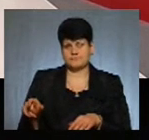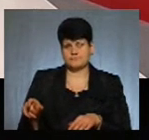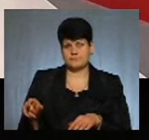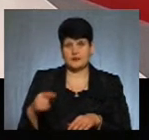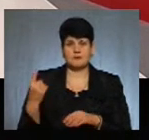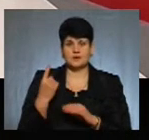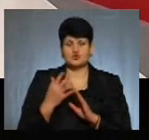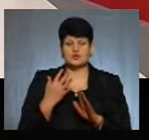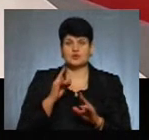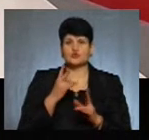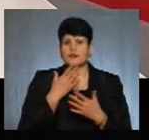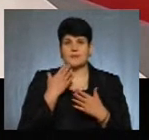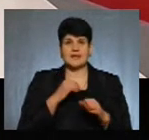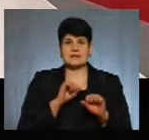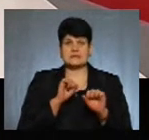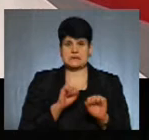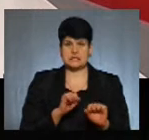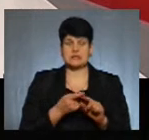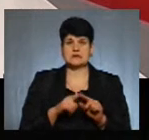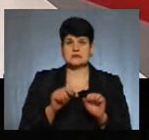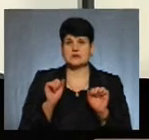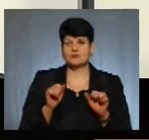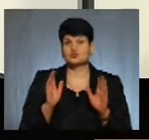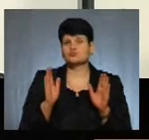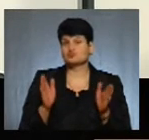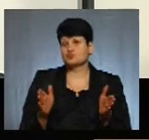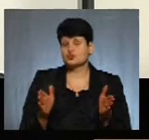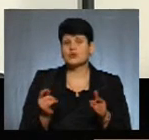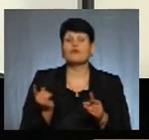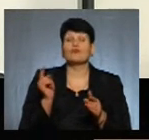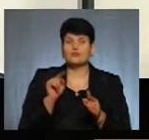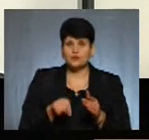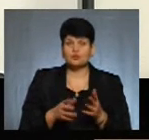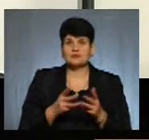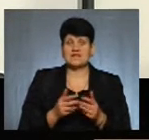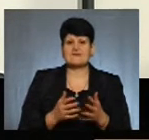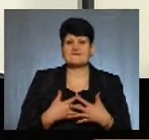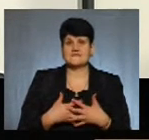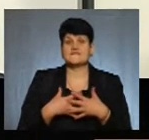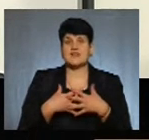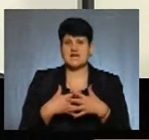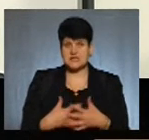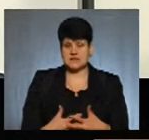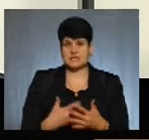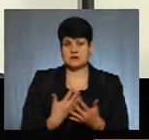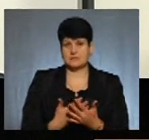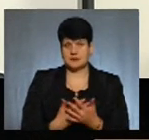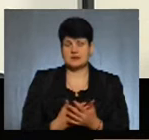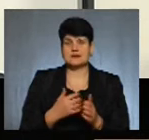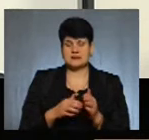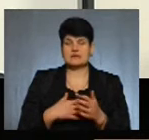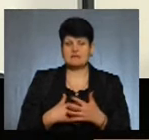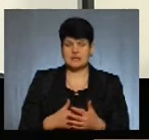Ну, перш за все, хто не має імунного захисту. Ну, а це можуть бути і в тому числі і вагітні. У нас є реєструються випадки